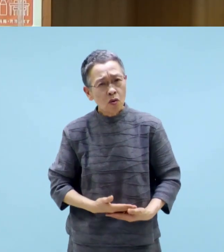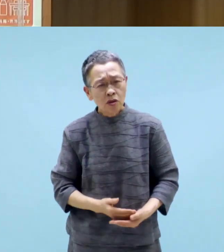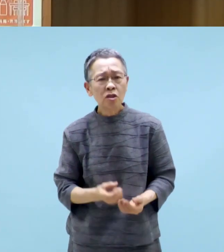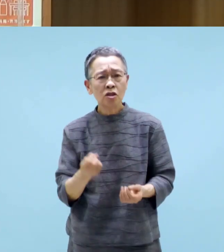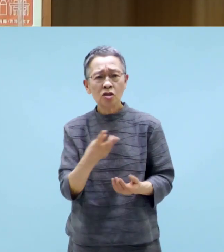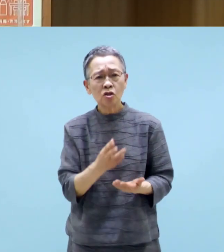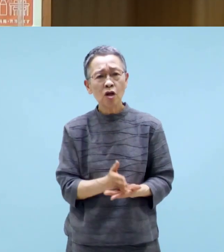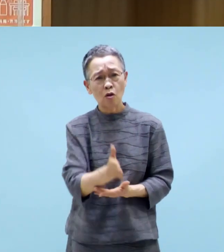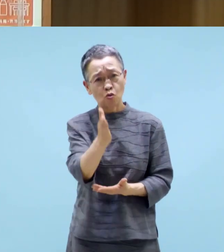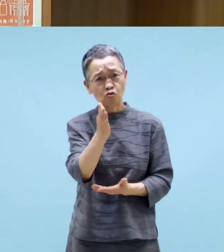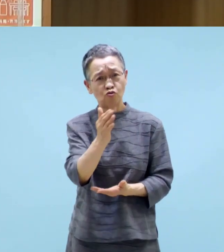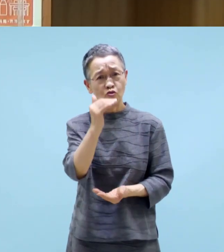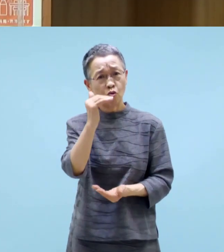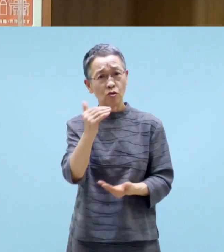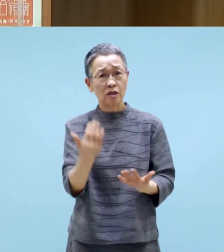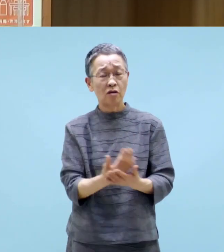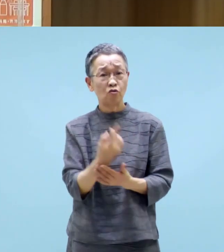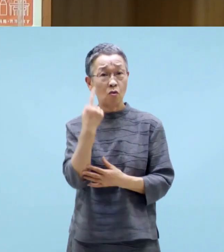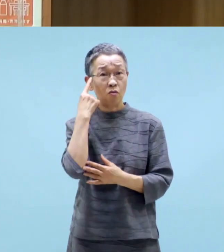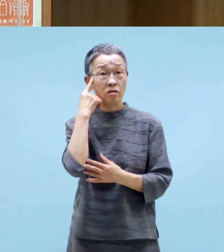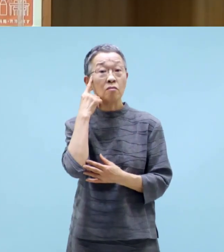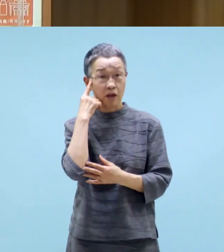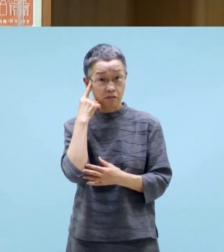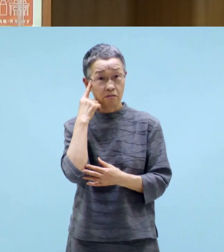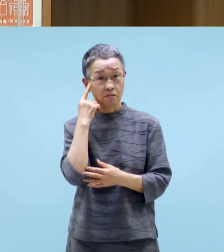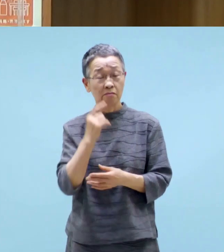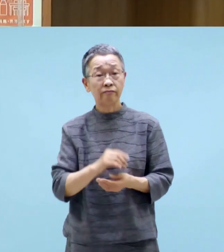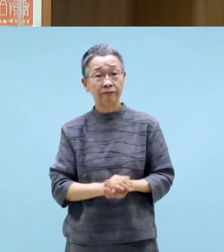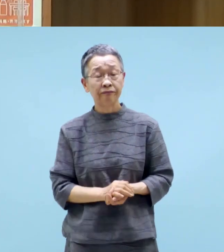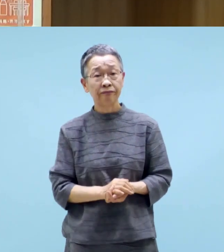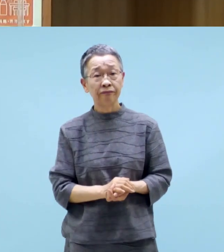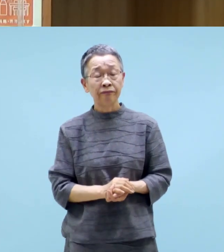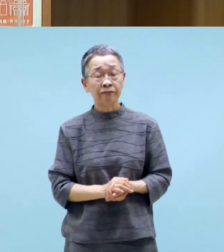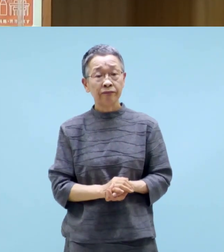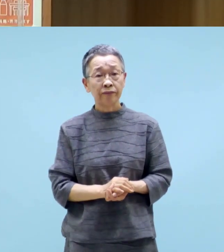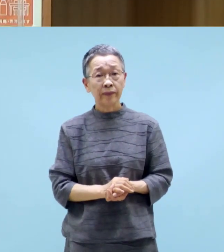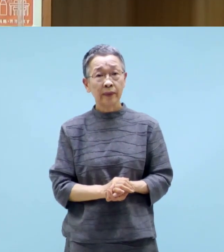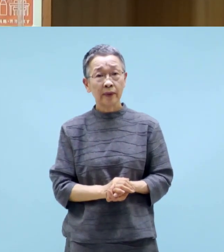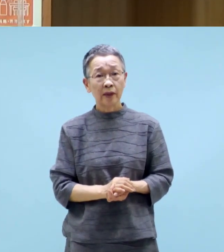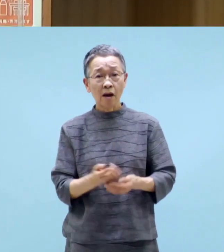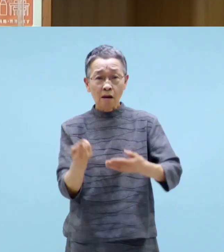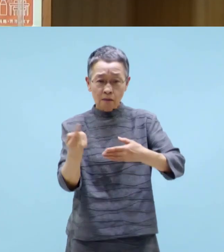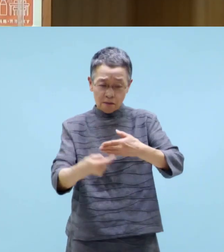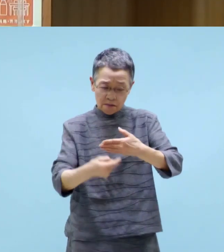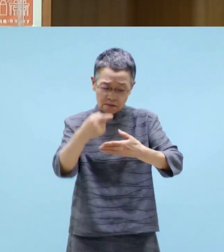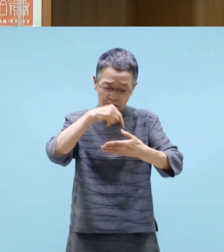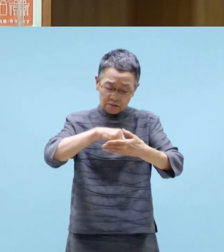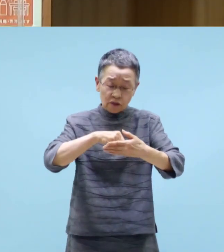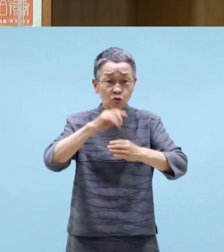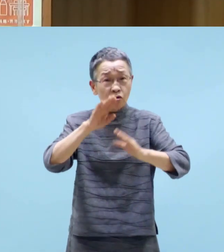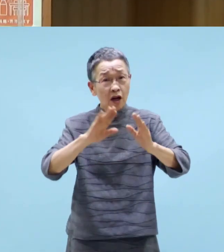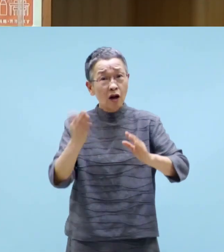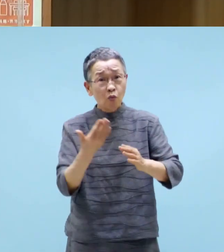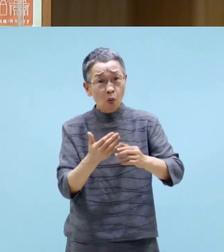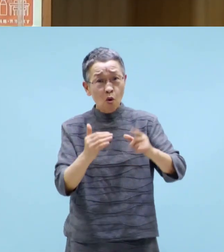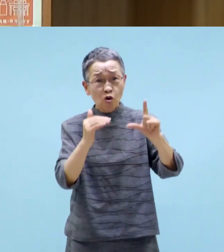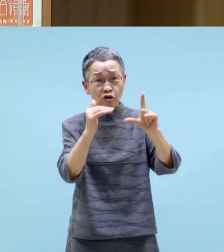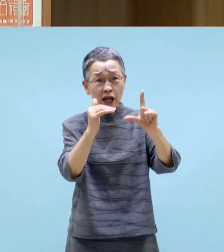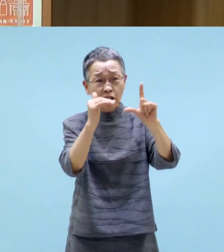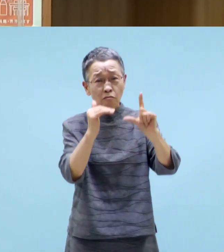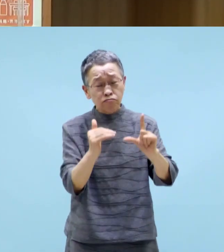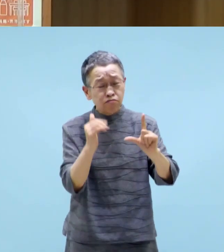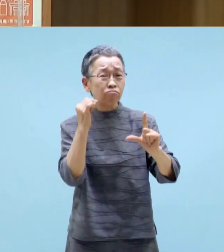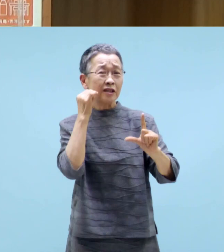になると思います。 表裏の関係になるかもしれないですけれども、もしそのステージを下げられないという状況が続いていた場合